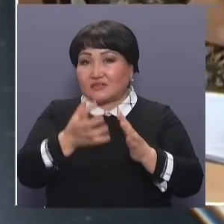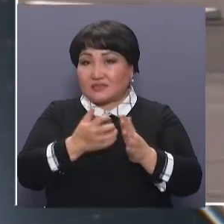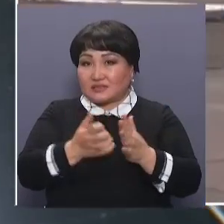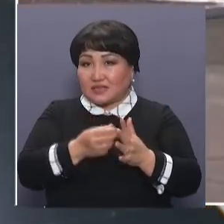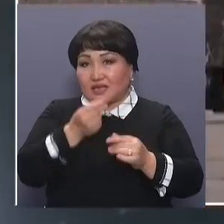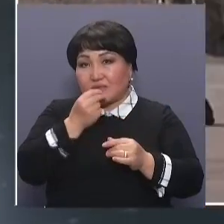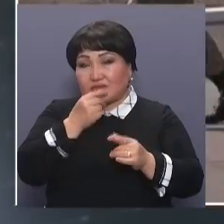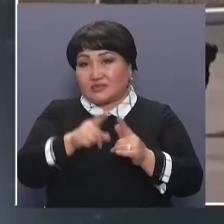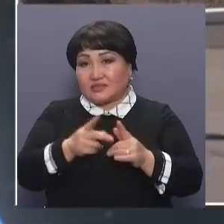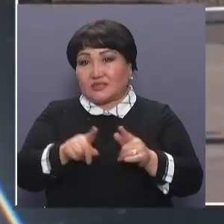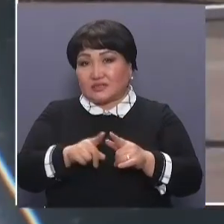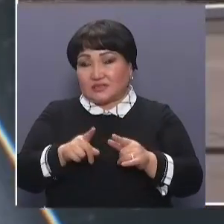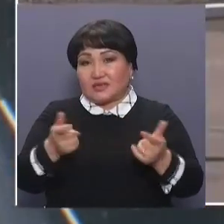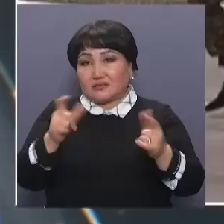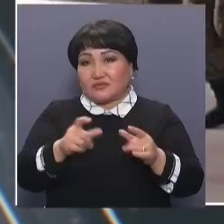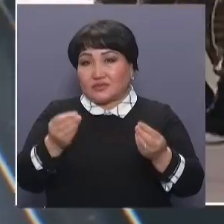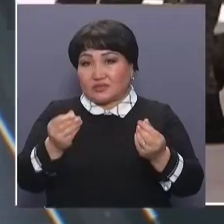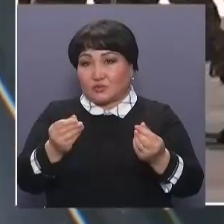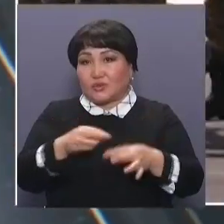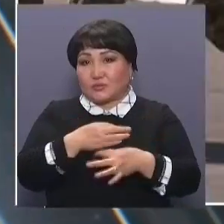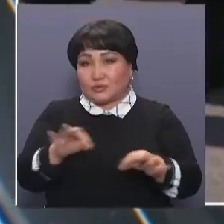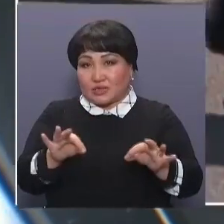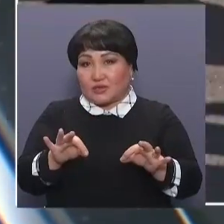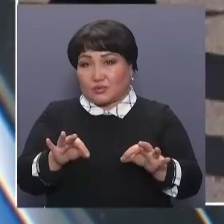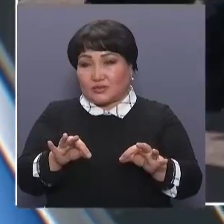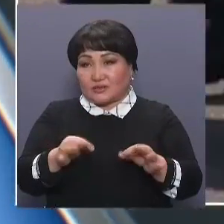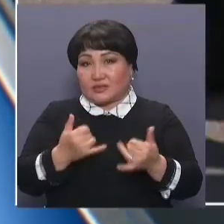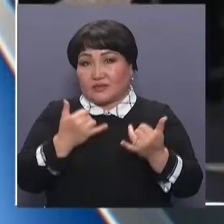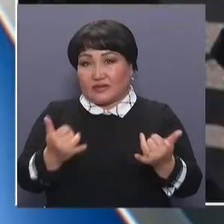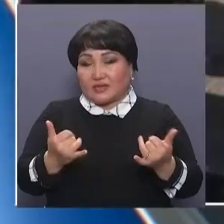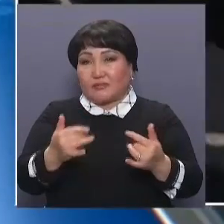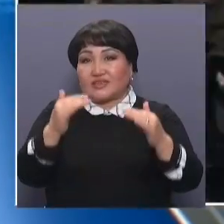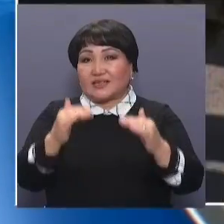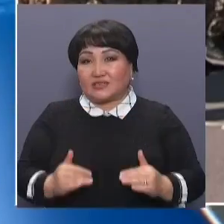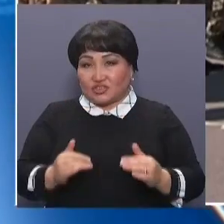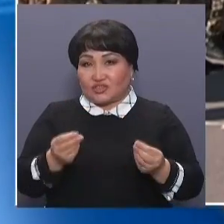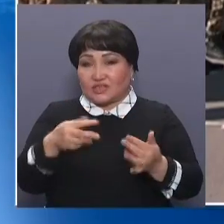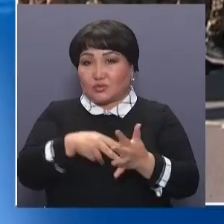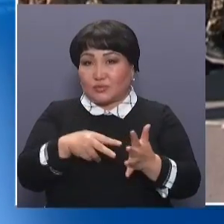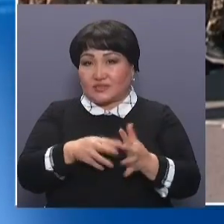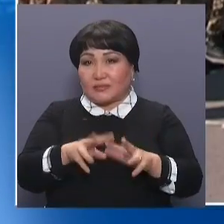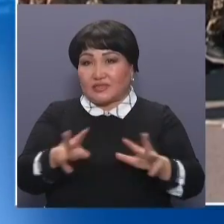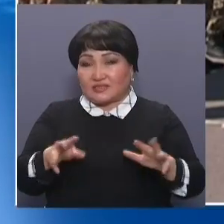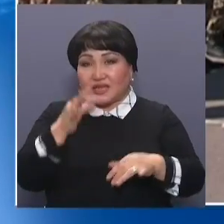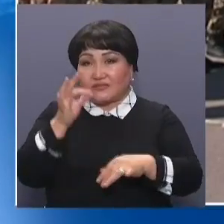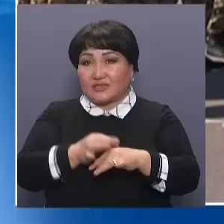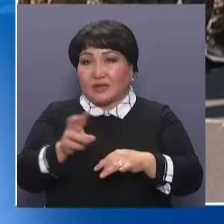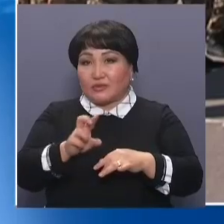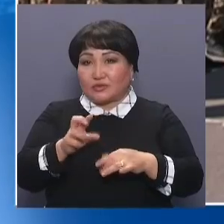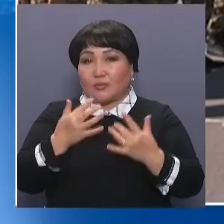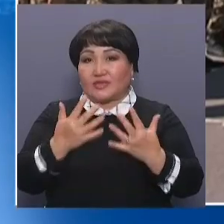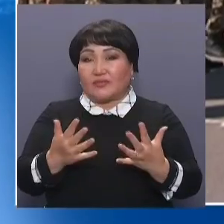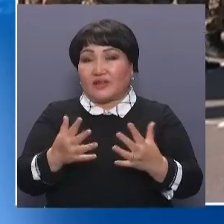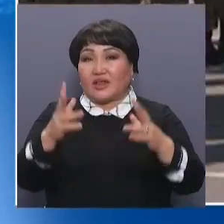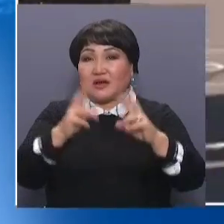они демпингуют цены, то есть отпускают товары по сниженной стоимости. Министр ответил, а Владимир Башко потребовал